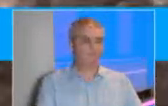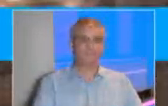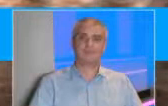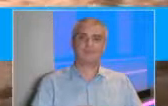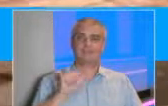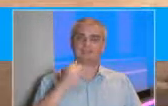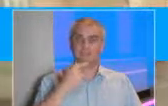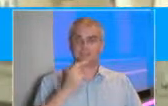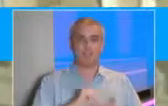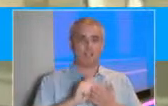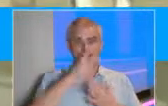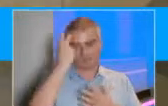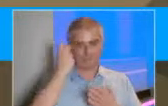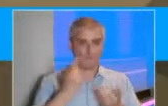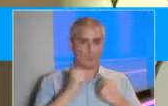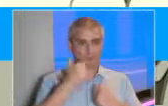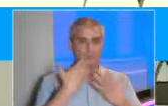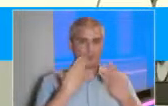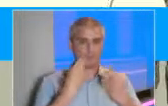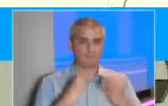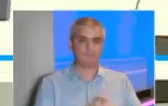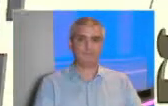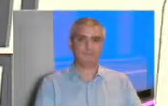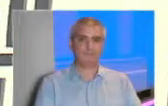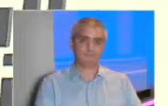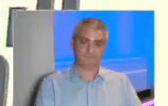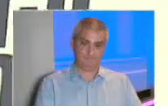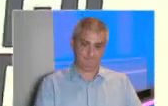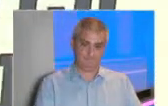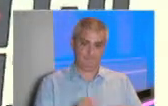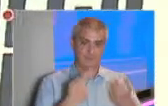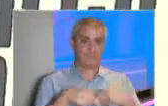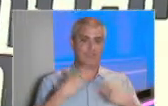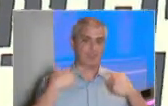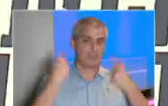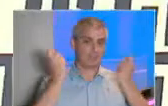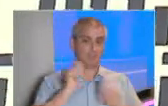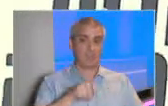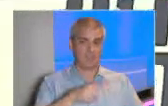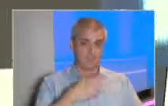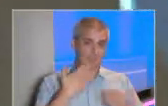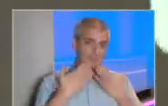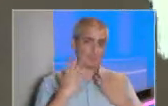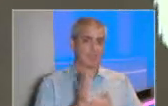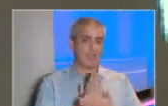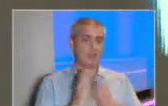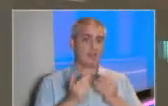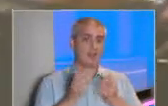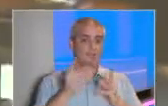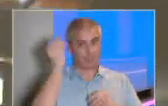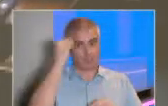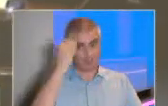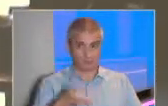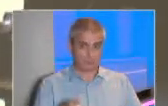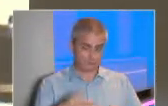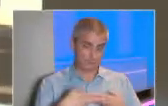כתב לענייני ערבים עיתון מקור ראשון, תודה רבה. ביי, להתראות. ועדת החינוך של הכנסת דנה בהערכות לפתיחת שנת